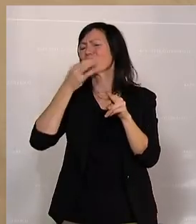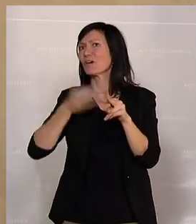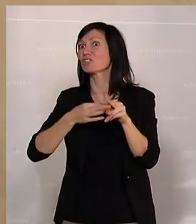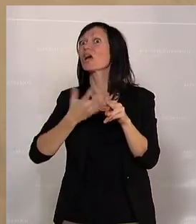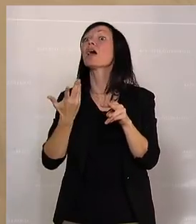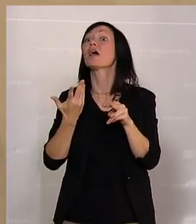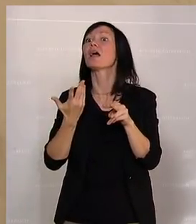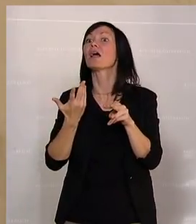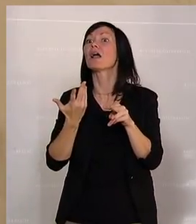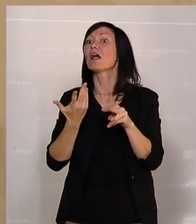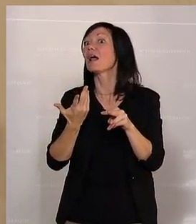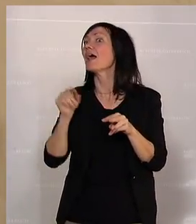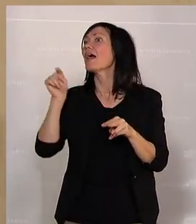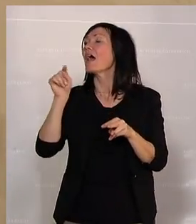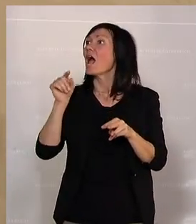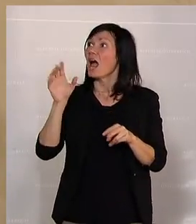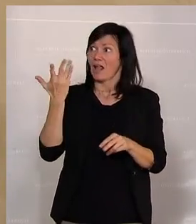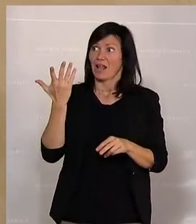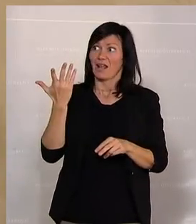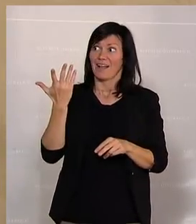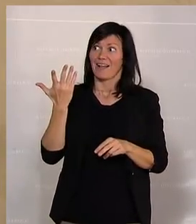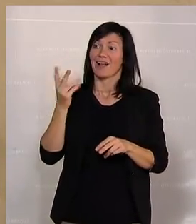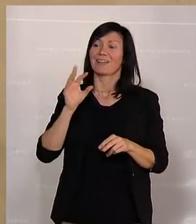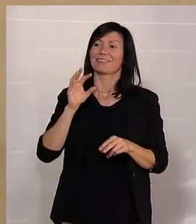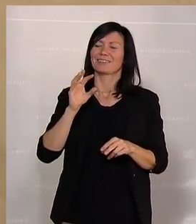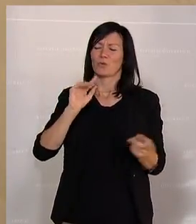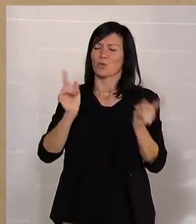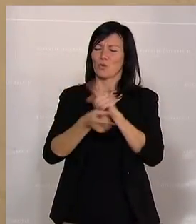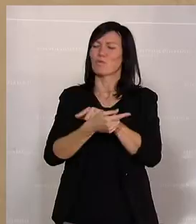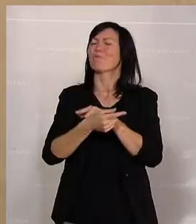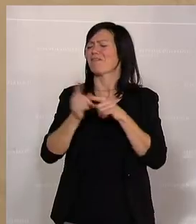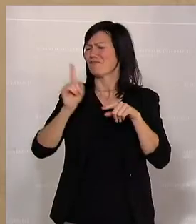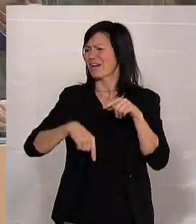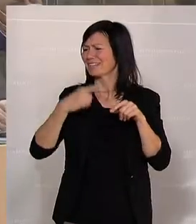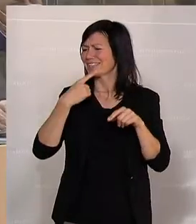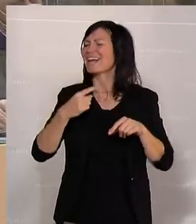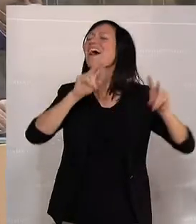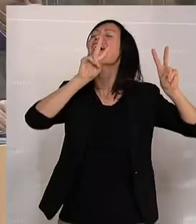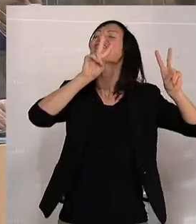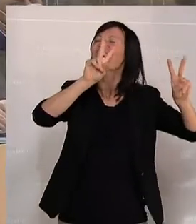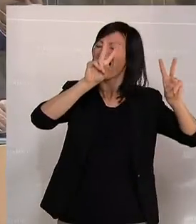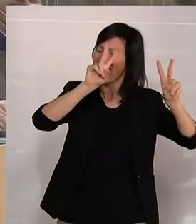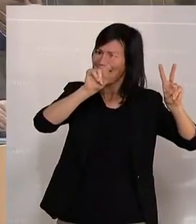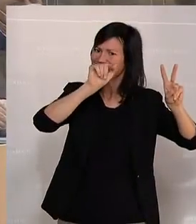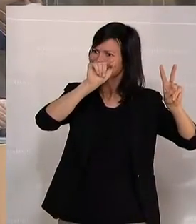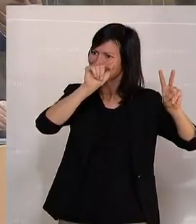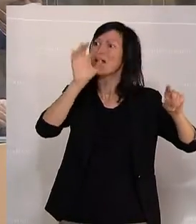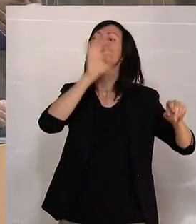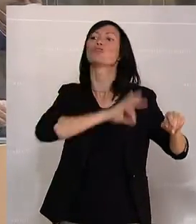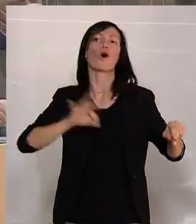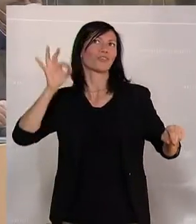ist eine Wahrheit der Zeit. Aber er hat umgekehrt, ist eine, die Wahrheit ist eine Tochter der Zeit. Aber